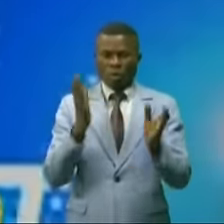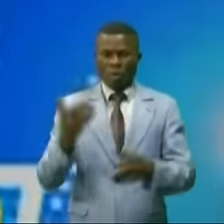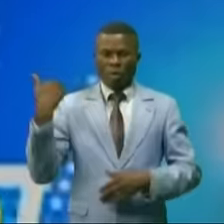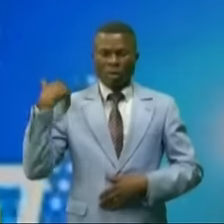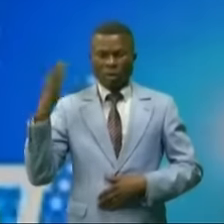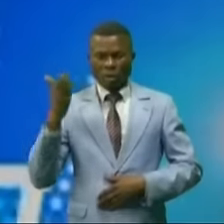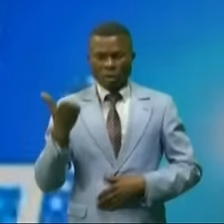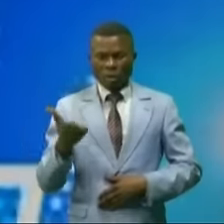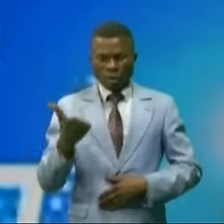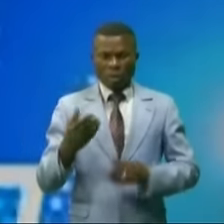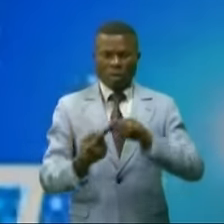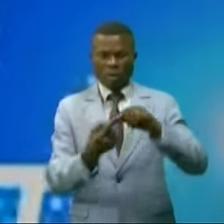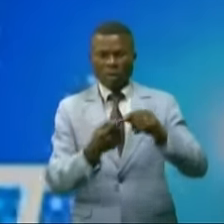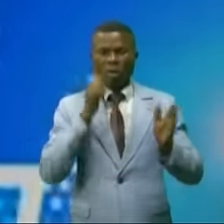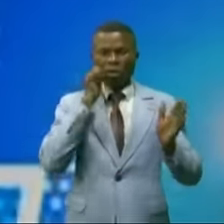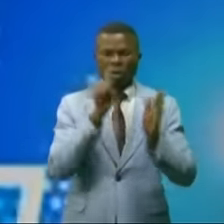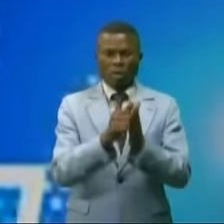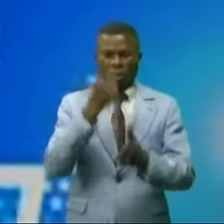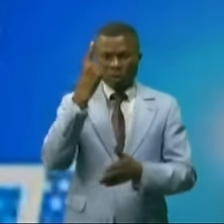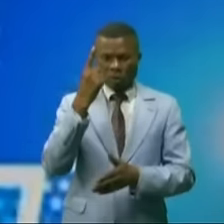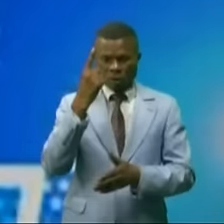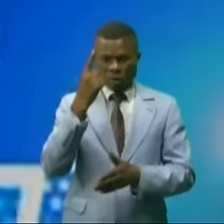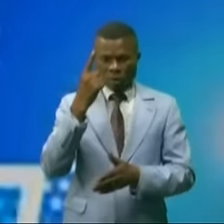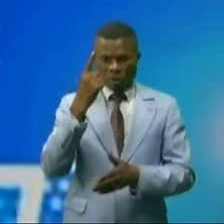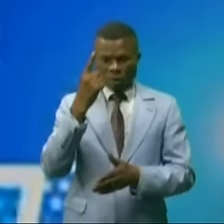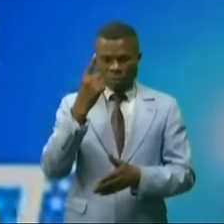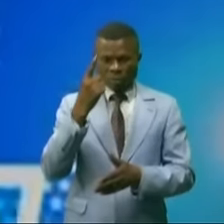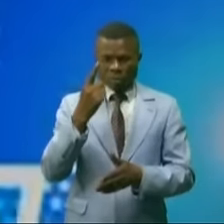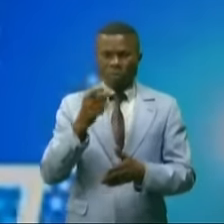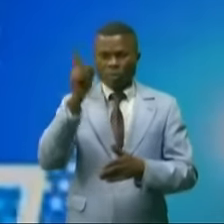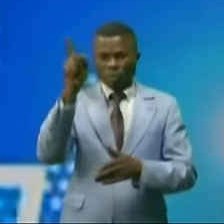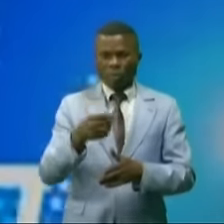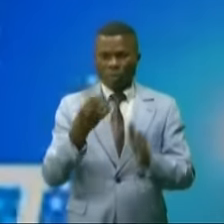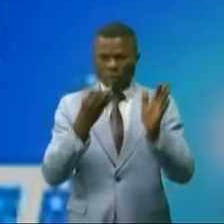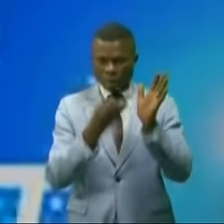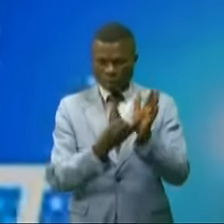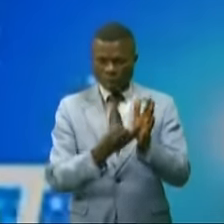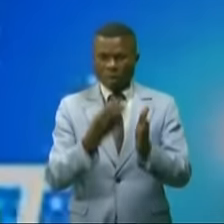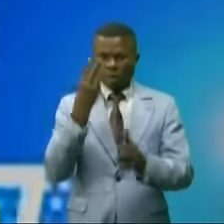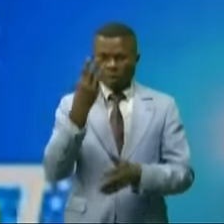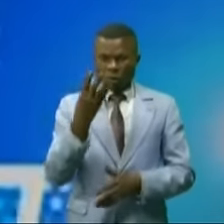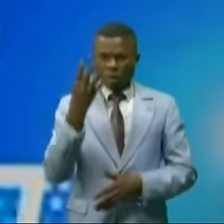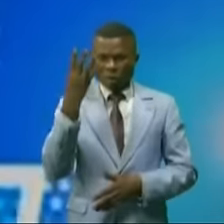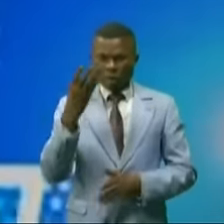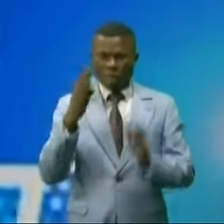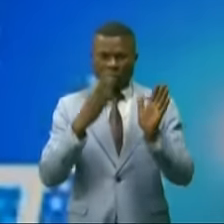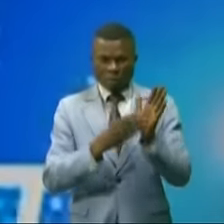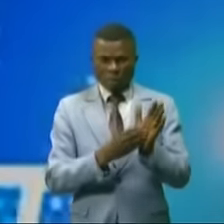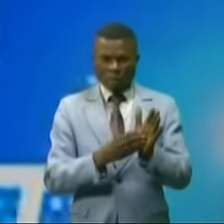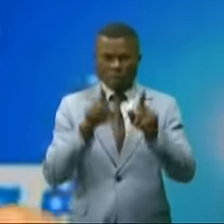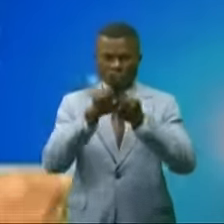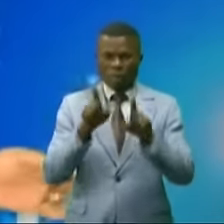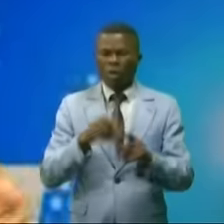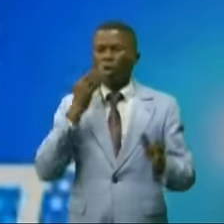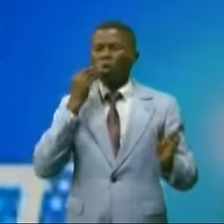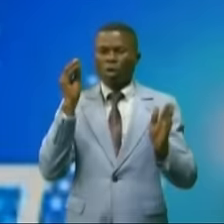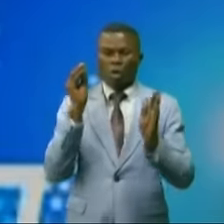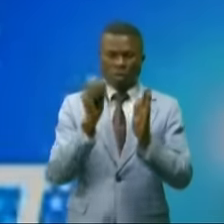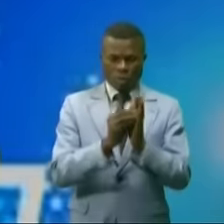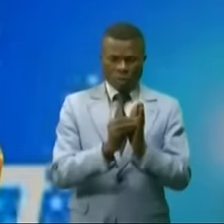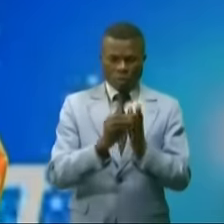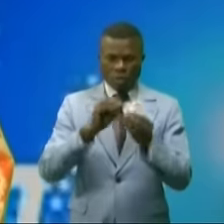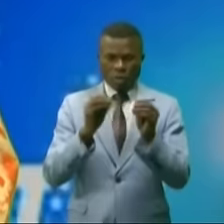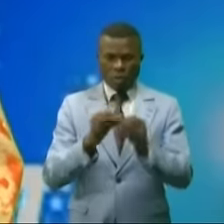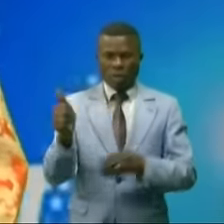l'État, spécialement ses articles 1er, littéra 7, 3, 4 et 9. Vu l'ordonnance